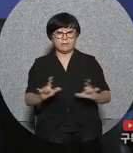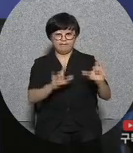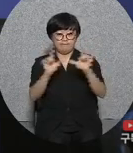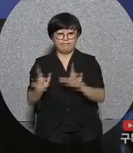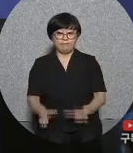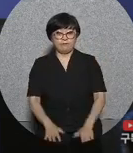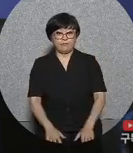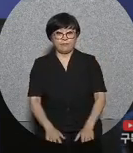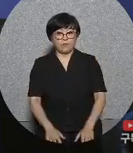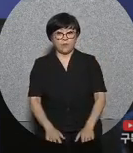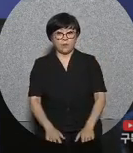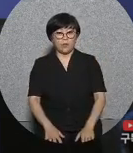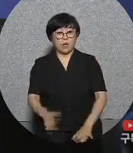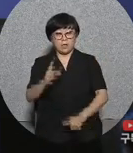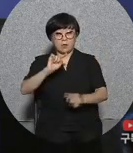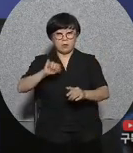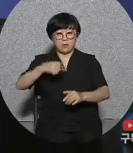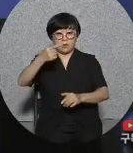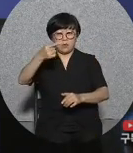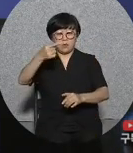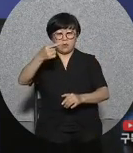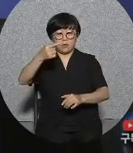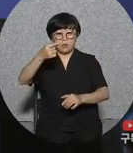페이지가 하나 더 나은 것 같군요